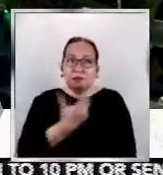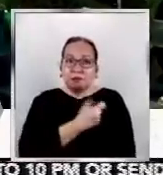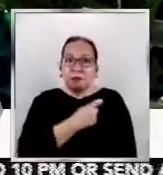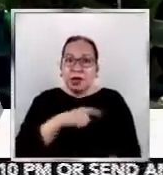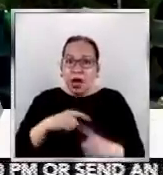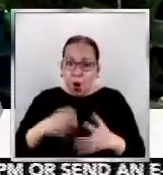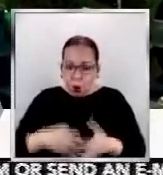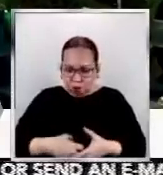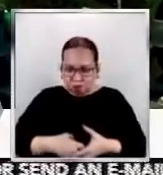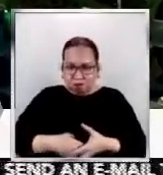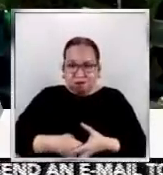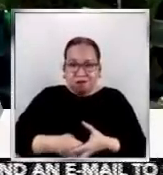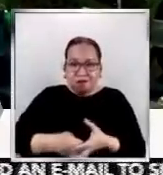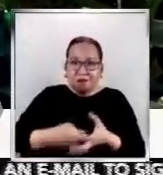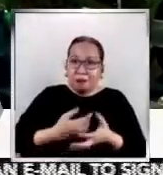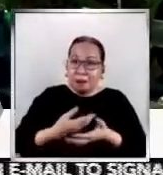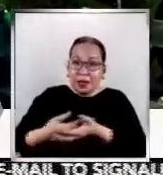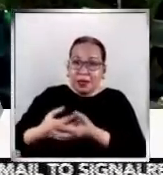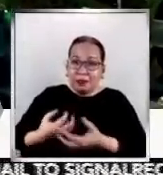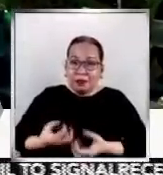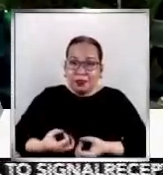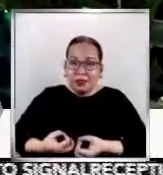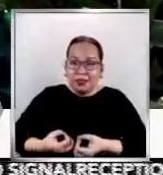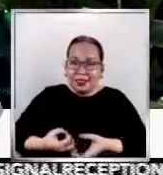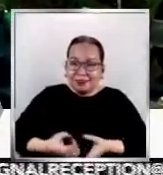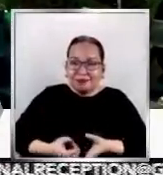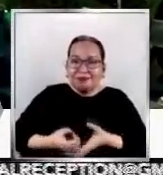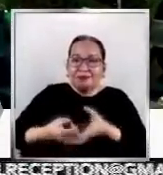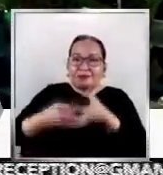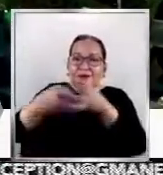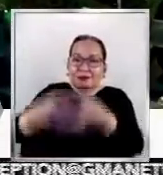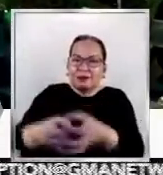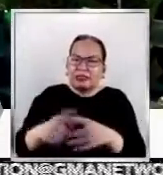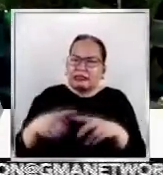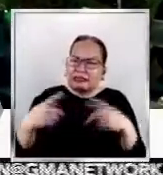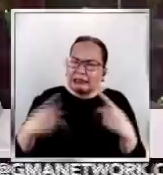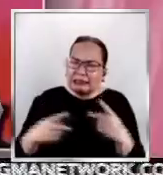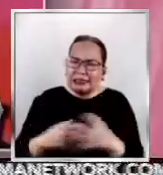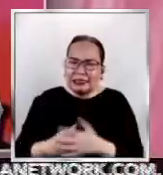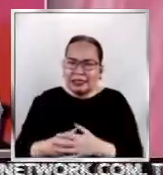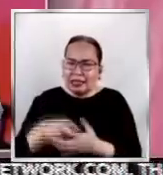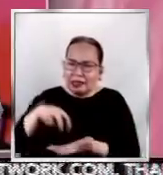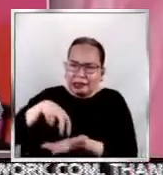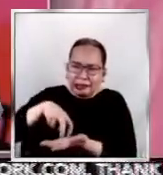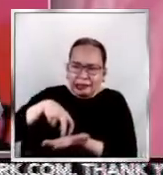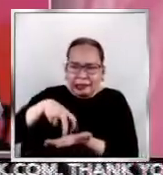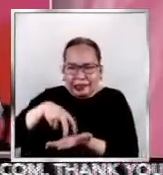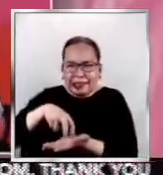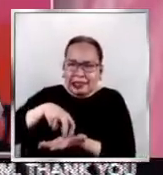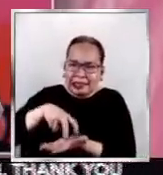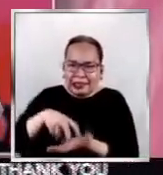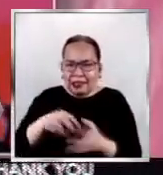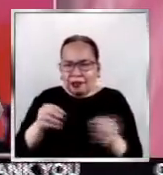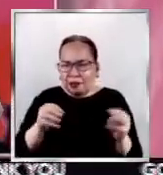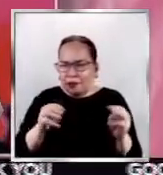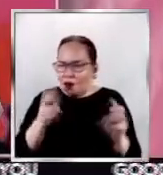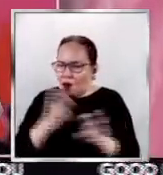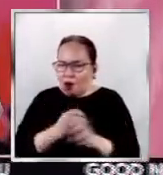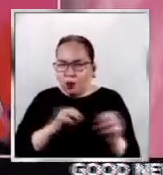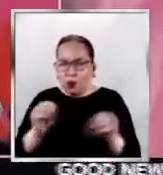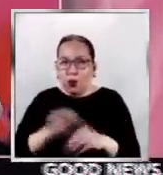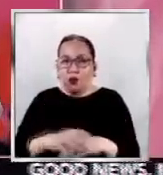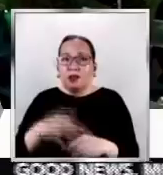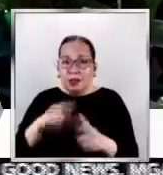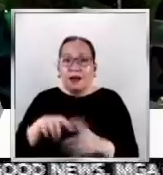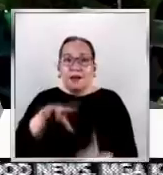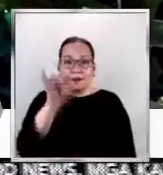masakit. Yung hindi ako makalakad, yung ang hirap gumalaw. Nakahanap na raw sila ng magiging surrogate